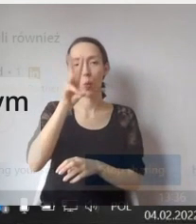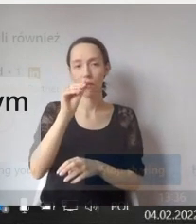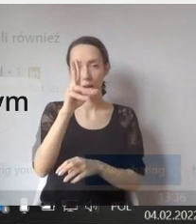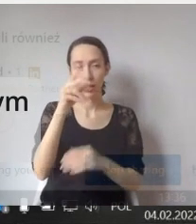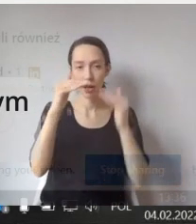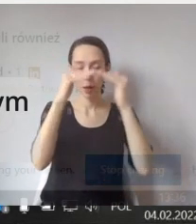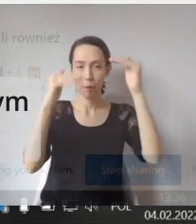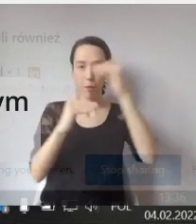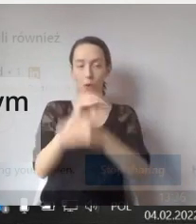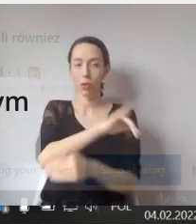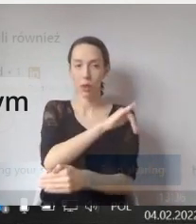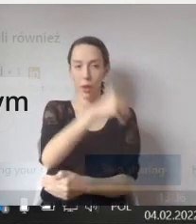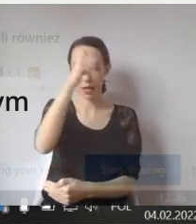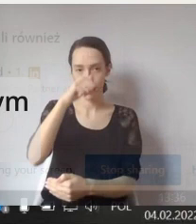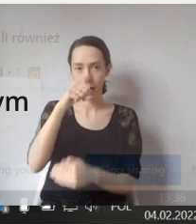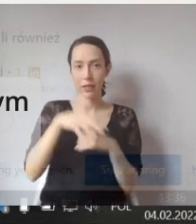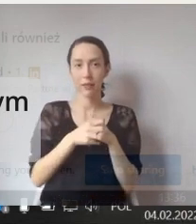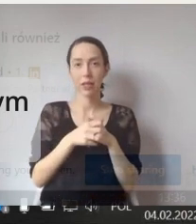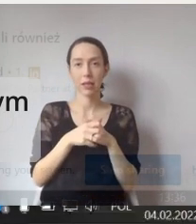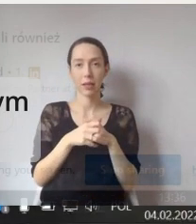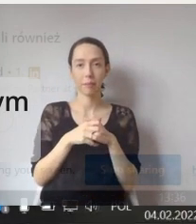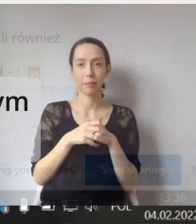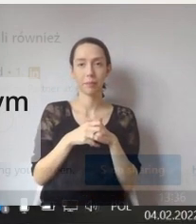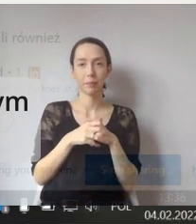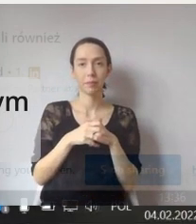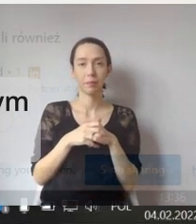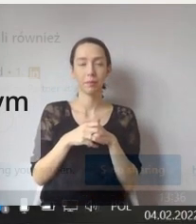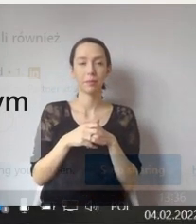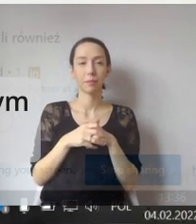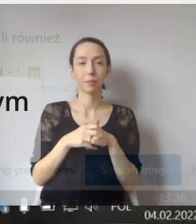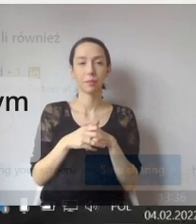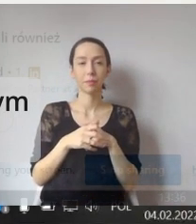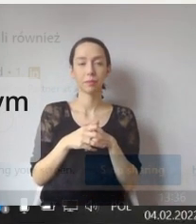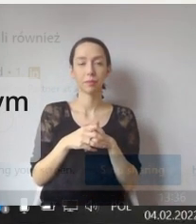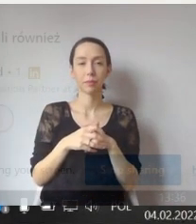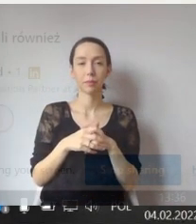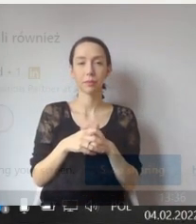Nagłówek jest to informacja, która znajduje się pod waszym imieniem i nazwiskiem.